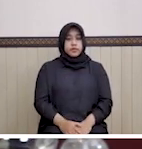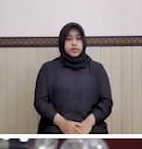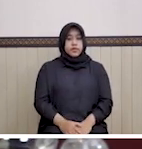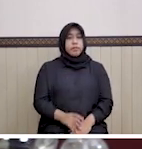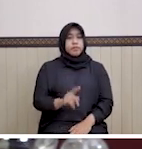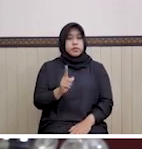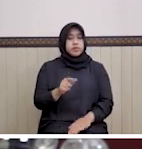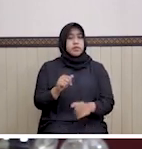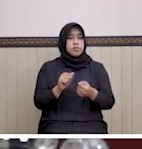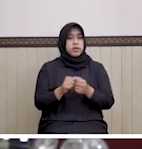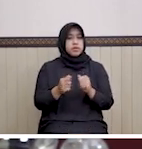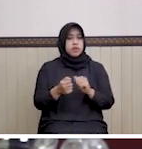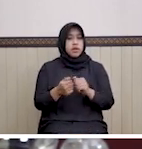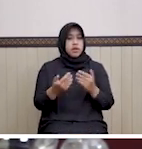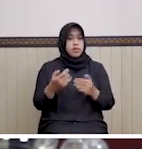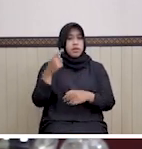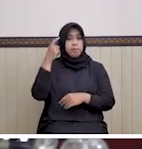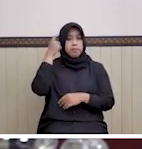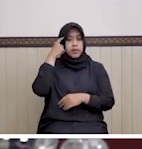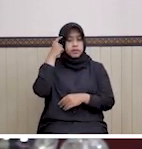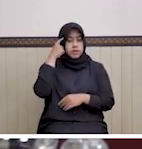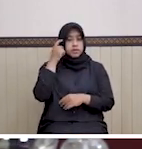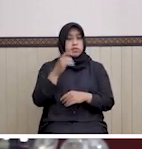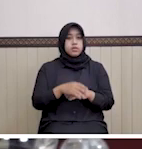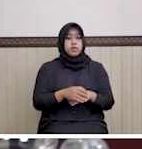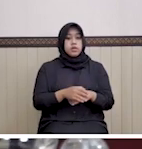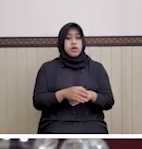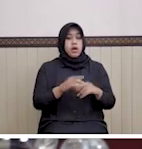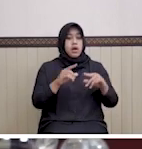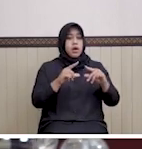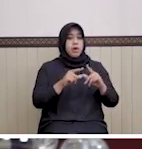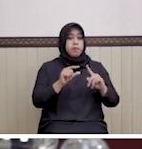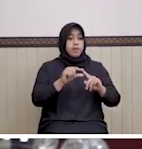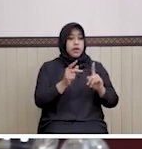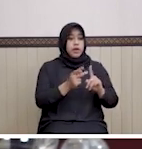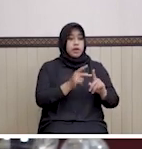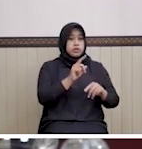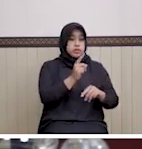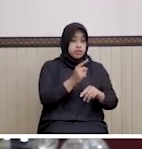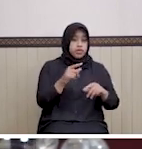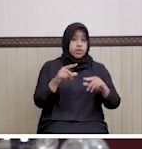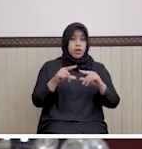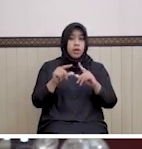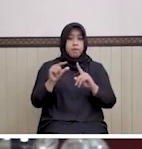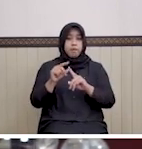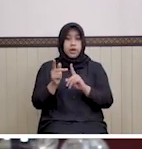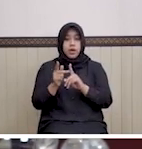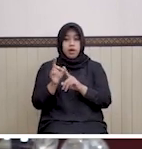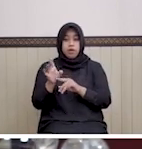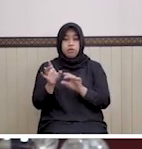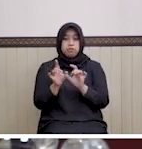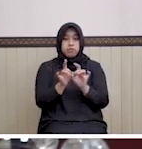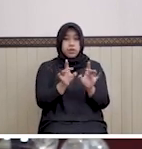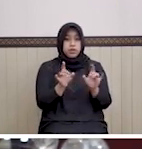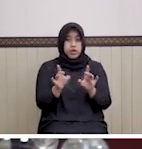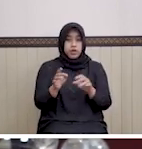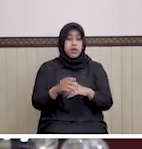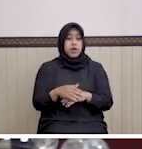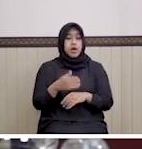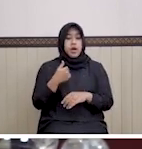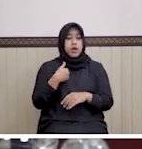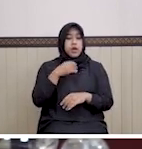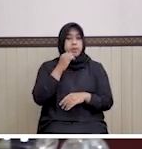permasalahannya adalah mindset ad antara penegak hukum yang satu dengan yang lain itu berbeda ada yang tadi dia bilang positivis